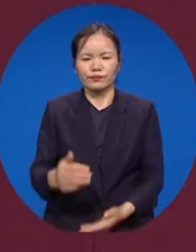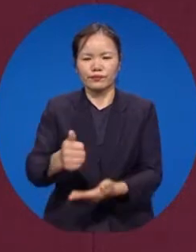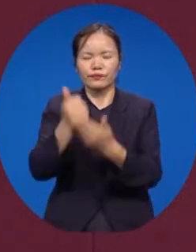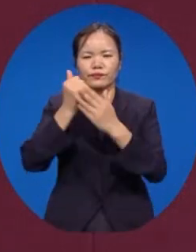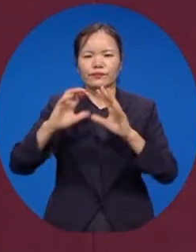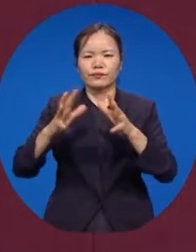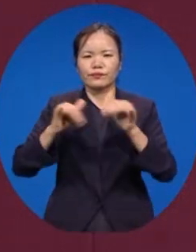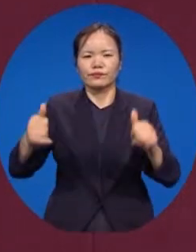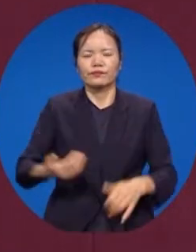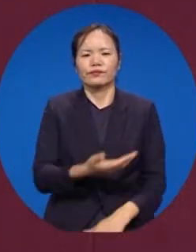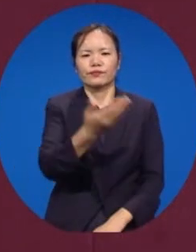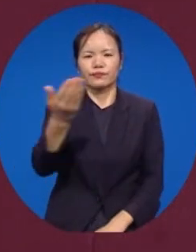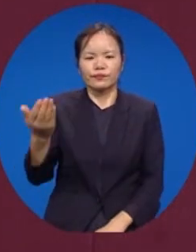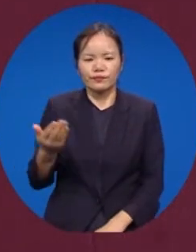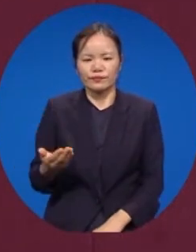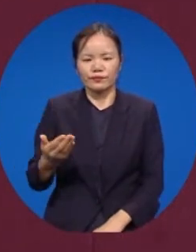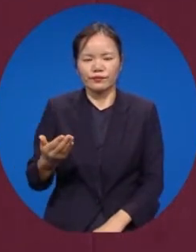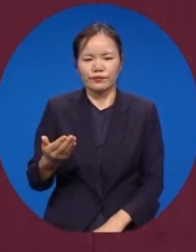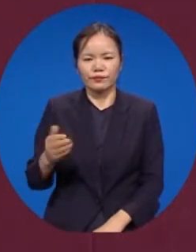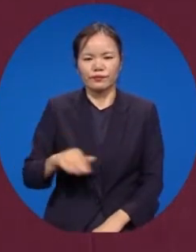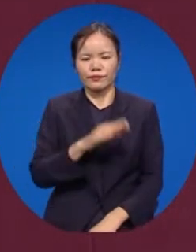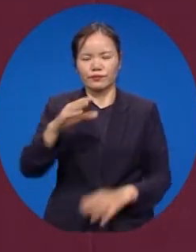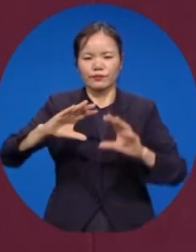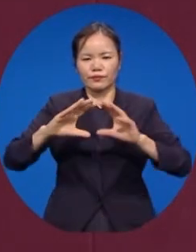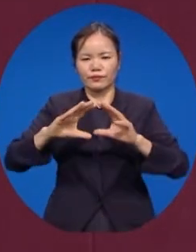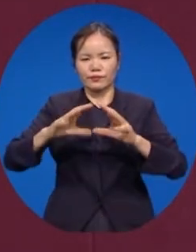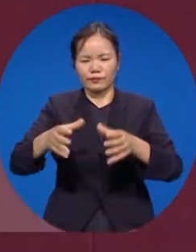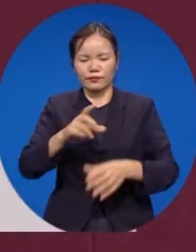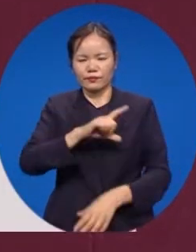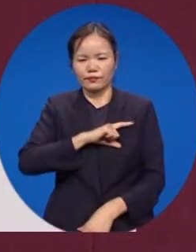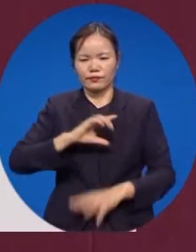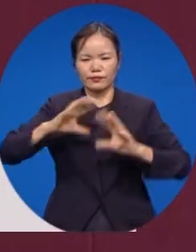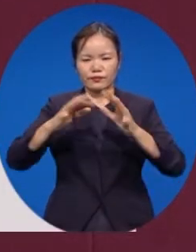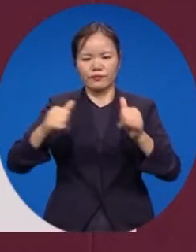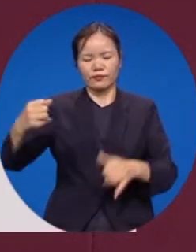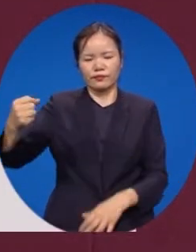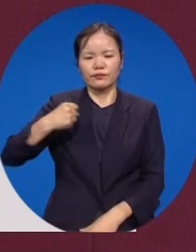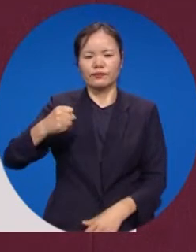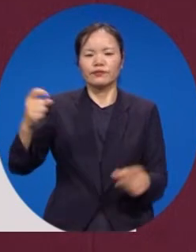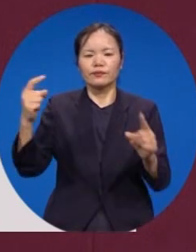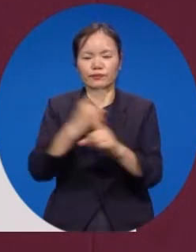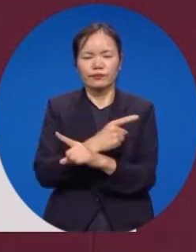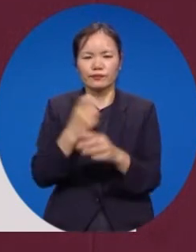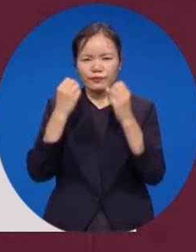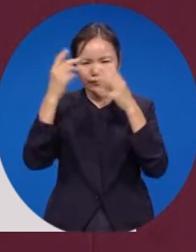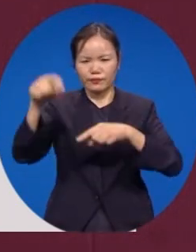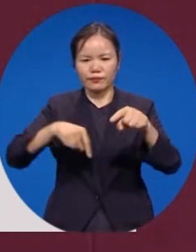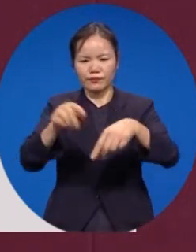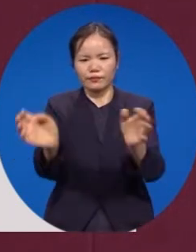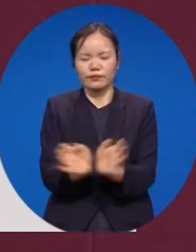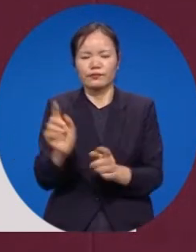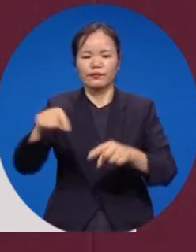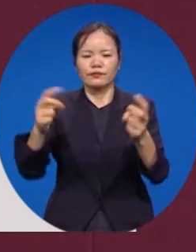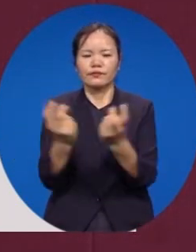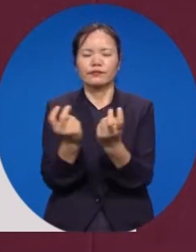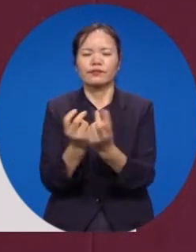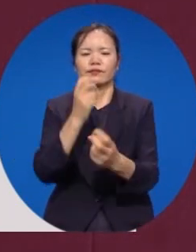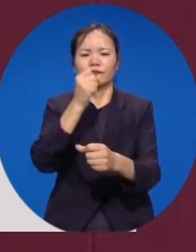존경하는 국민 여러분, 우리는 당의 이름을 국민의 힘으로 바꾸고 새로운 정강정책을